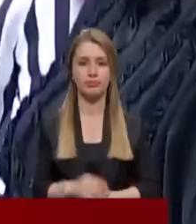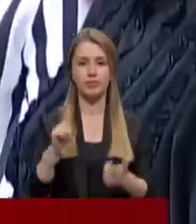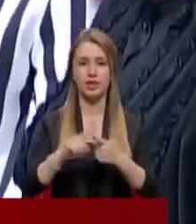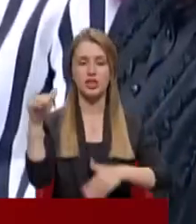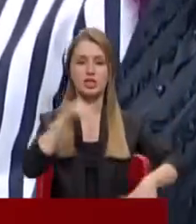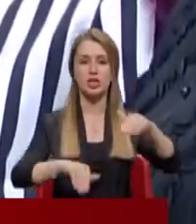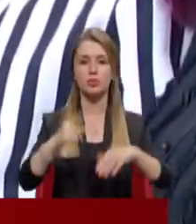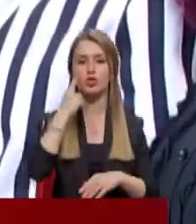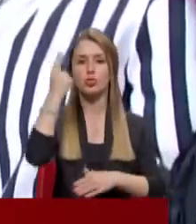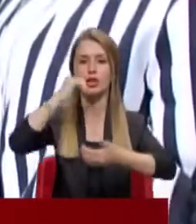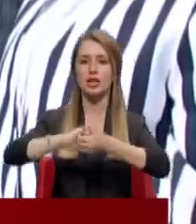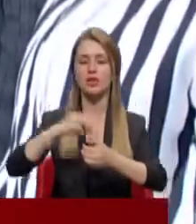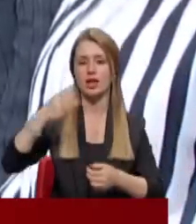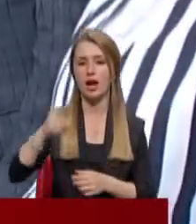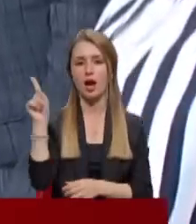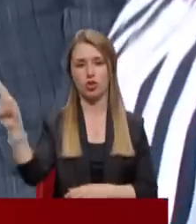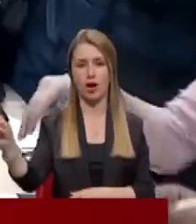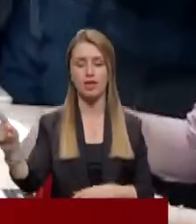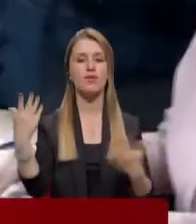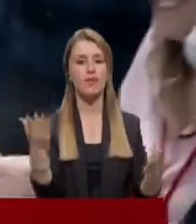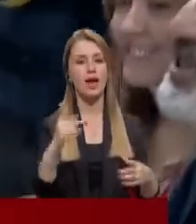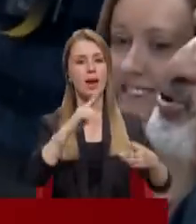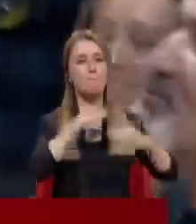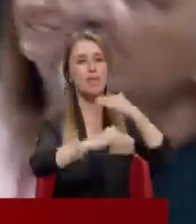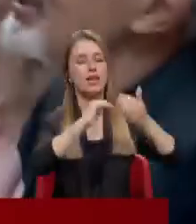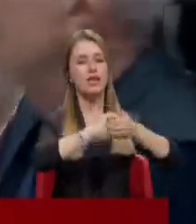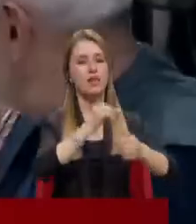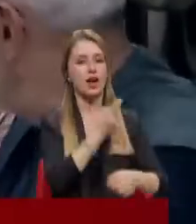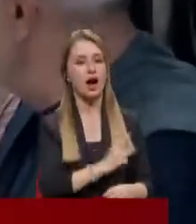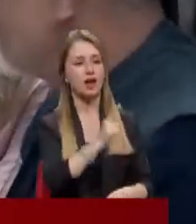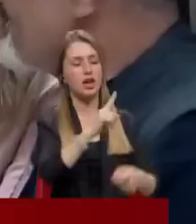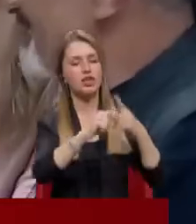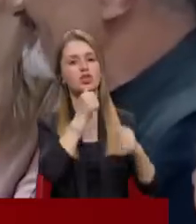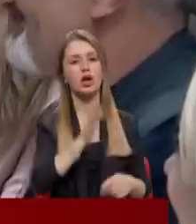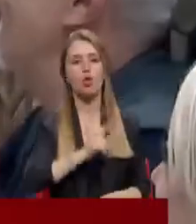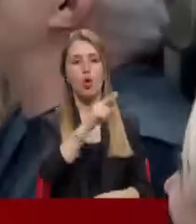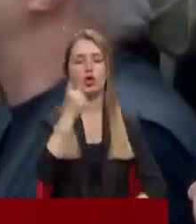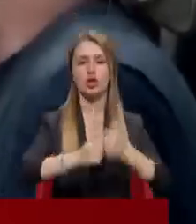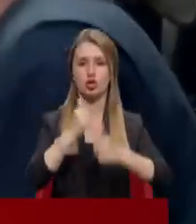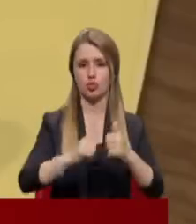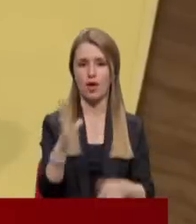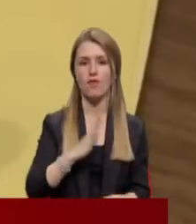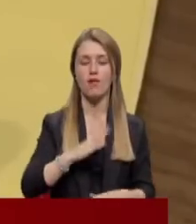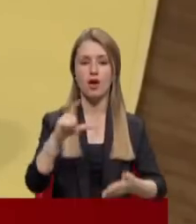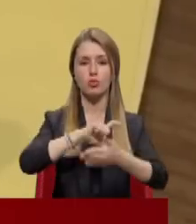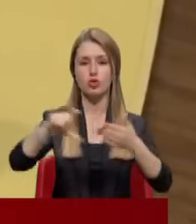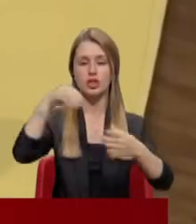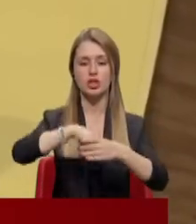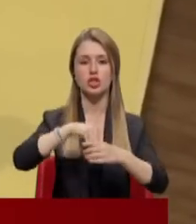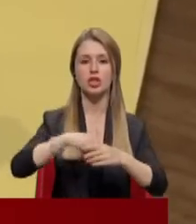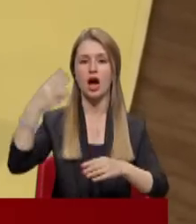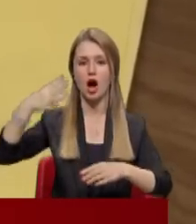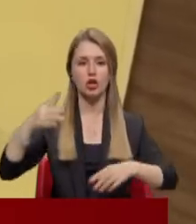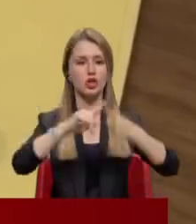İkinci turda Cumhur İttifakı'nın adayı Recep Tayyip Erdoğan'la Millet İttifakı'nın adayı Kemal Kılıçdaroğlu yarışacak. Pusulada Erdoğan